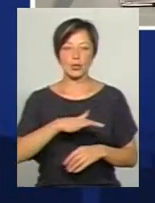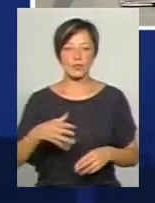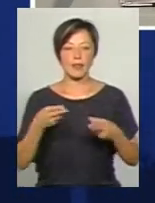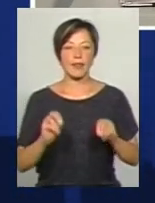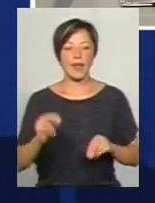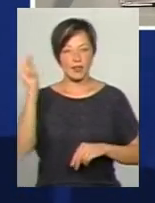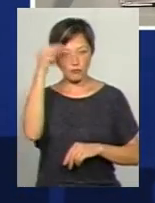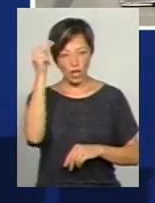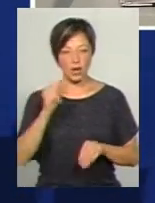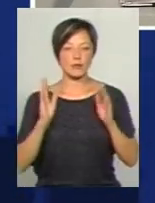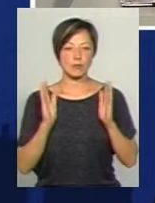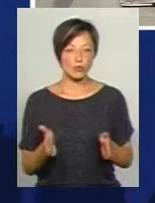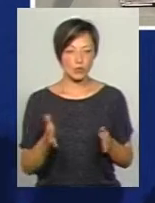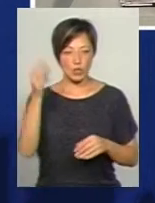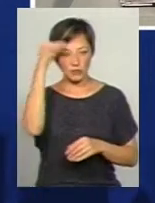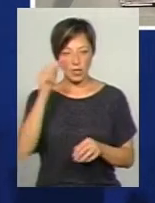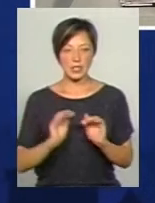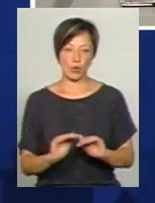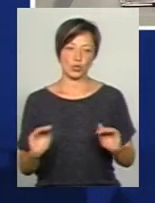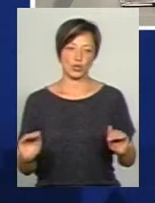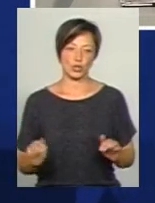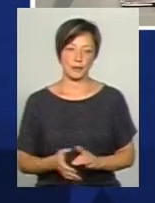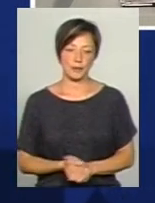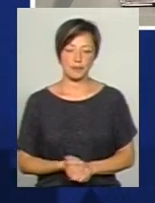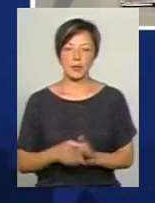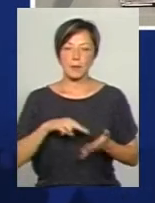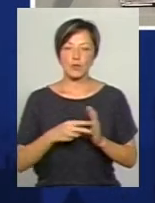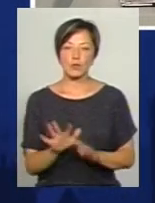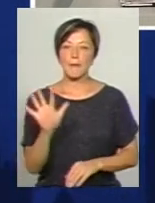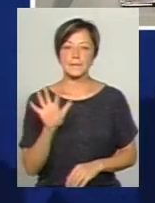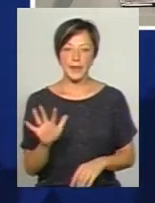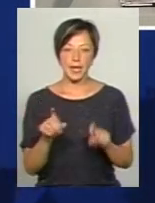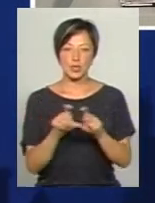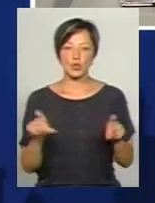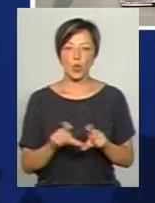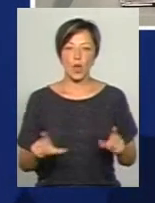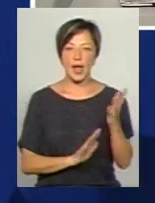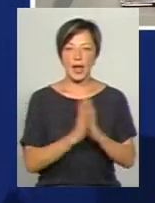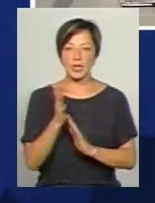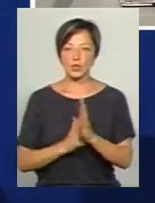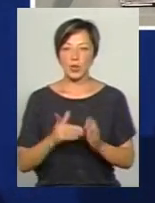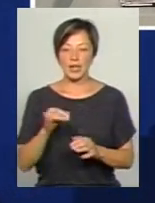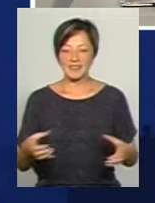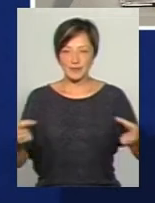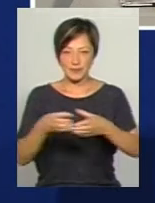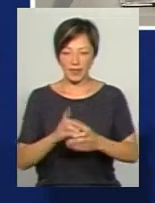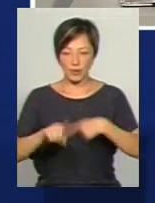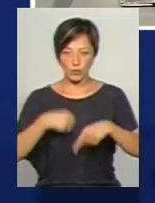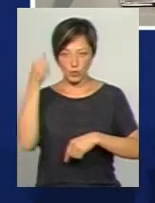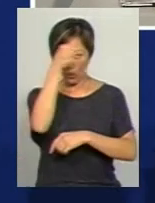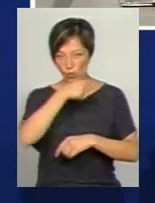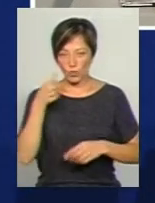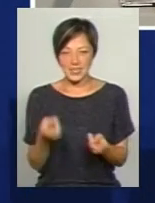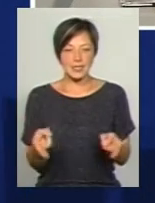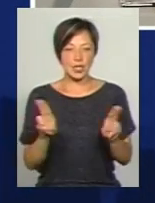навчаються і будуть навчатися учні. Планується, що у п'яти школах Лісогринівецької об'єднаної тергромади з наступного навчального року